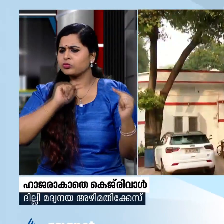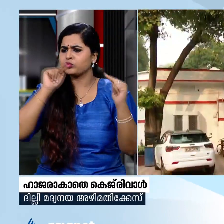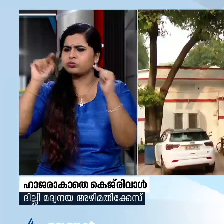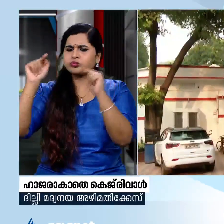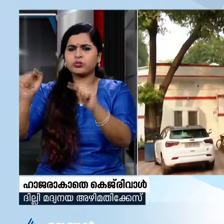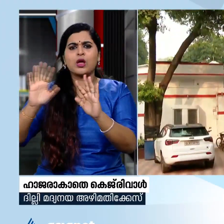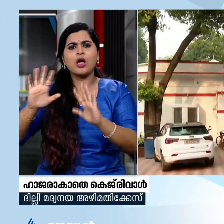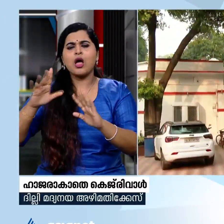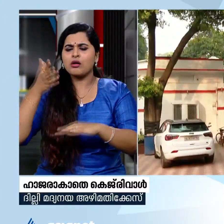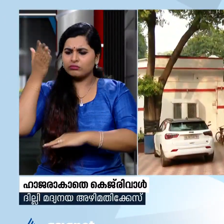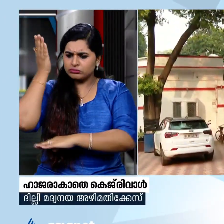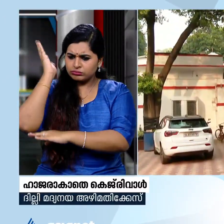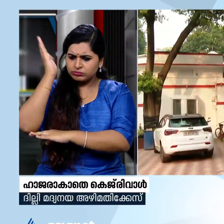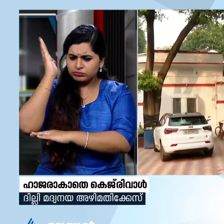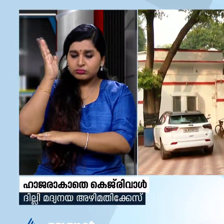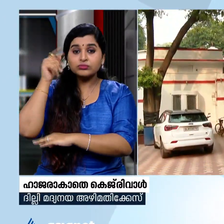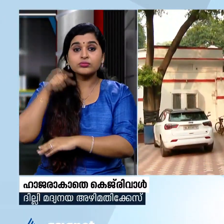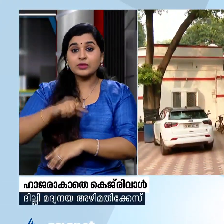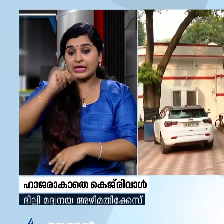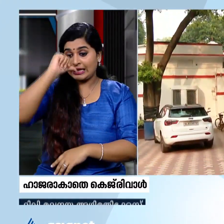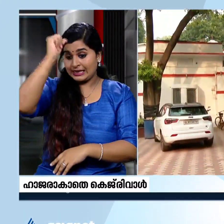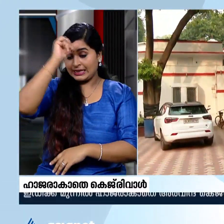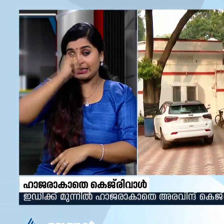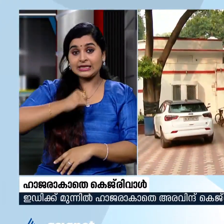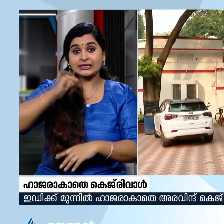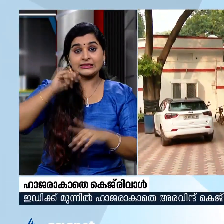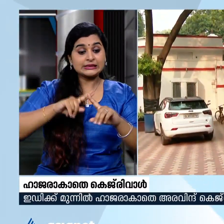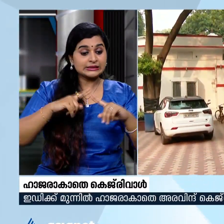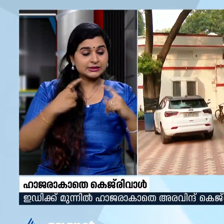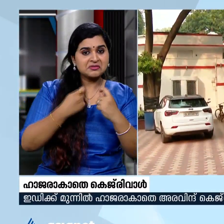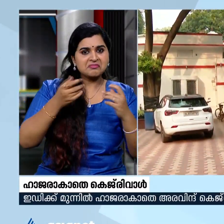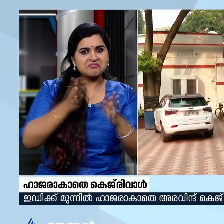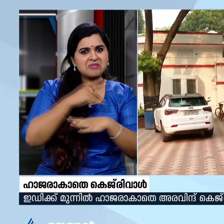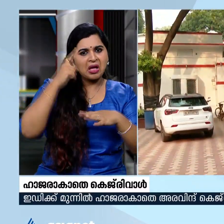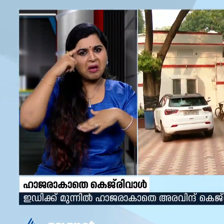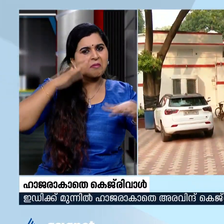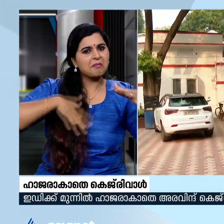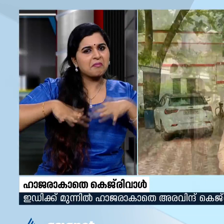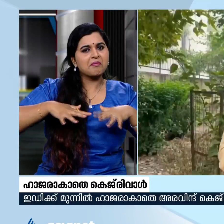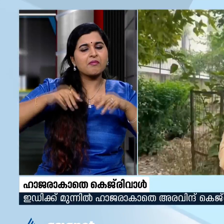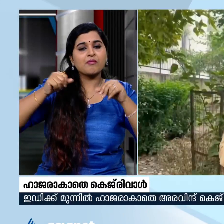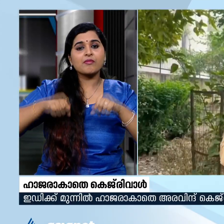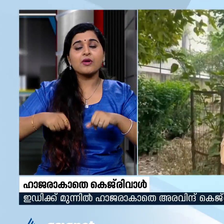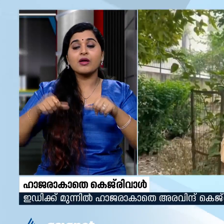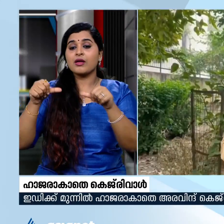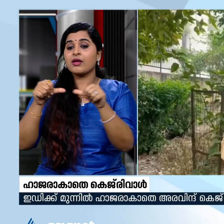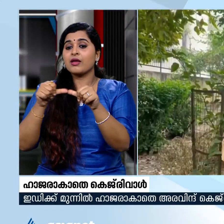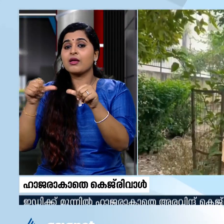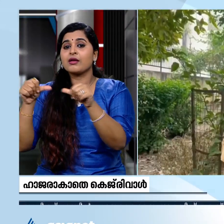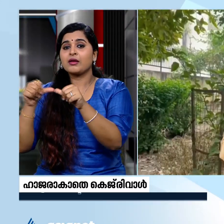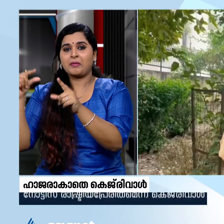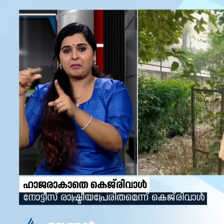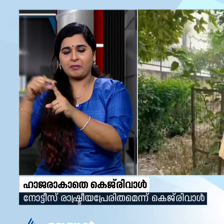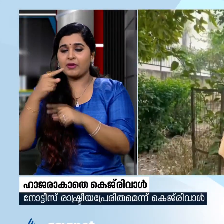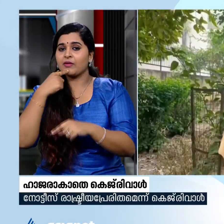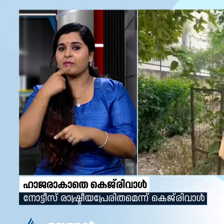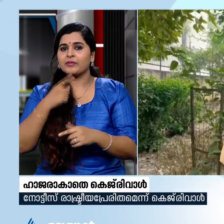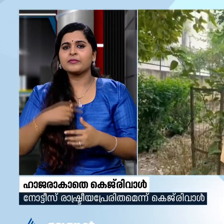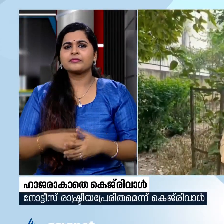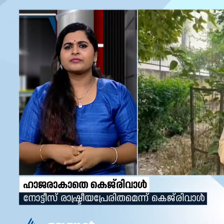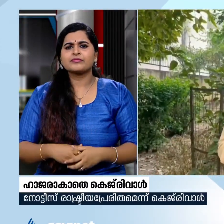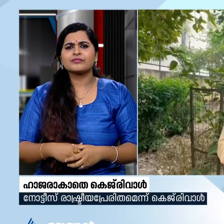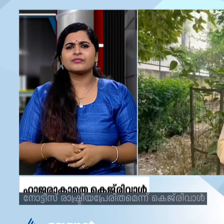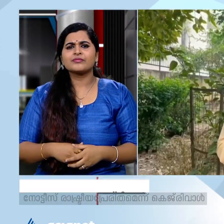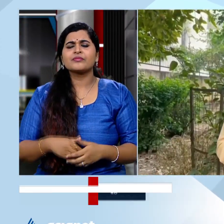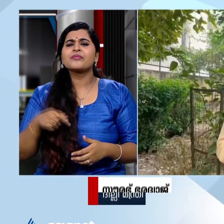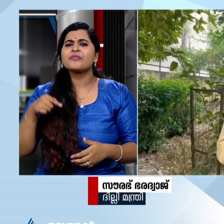ഇന്ത്യ സഖ്യത്തിലെ നേതാക്കൾക്കെതിരെയുള്ള നീക്കത്തിന്റെ ഭാഗമാണ് ഇഡി നടപടിയെന്ന് ആം ആദ്മി പാർട്ടി കുറ്റപ്പെടുത്തി. ജിത്നി ബി ബഡി ബഡി മുഖർ ആവാസേ ഹൈ